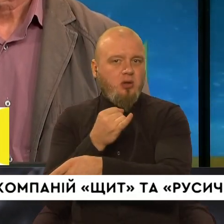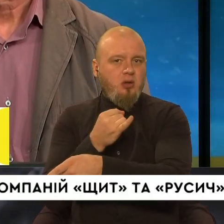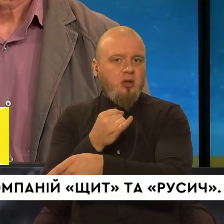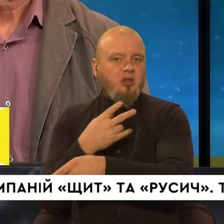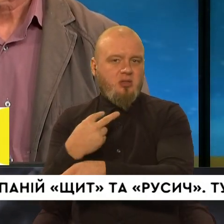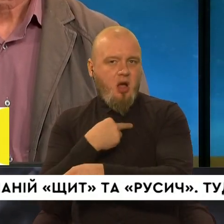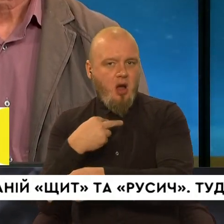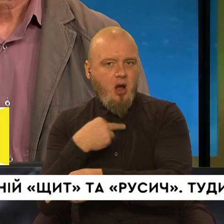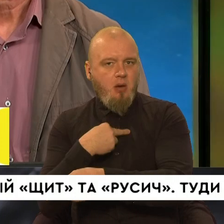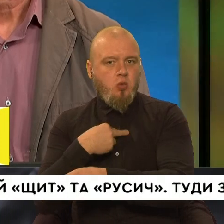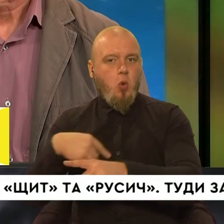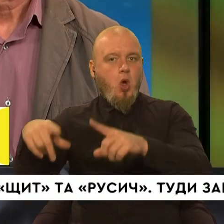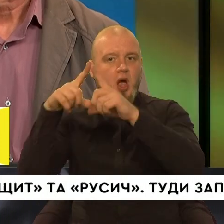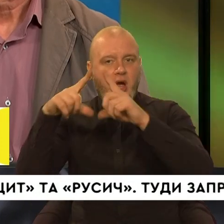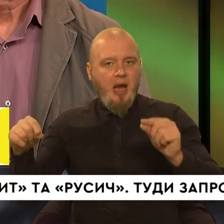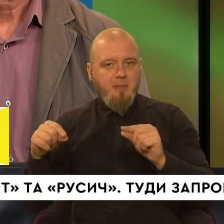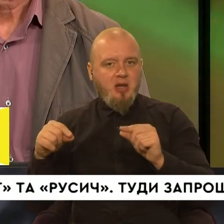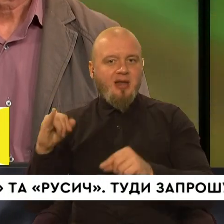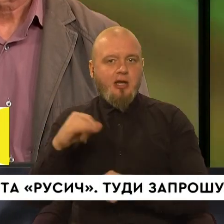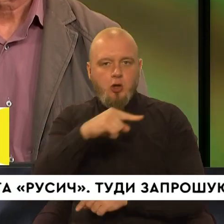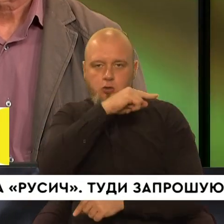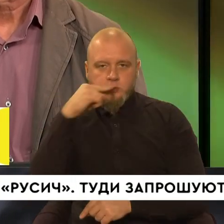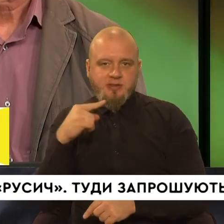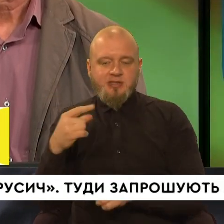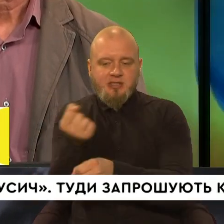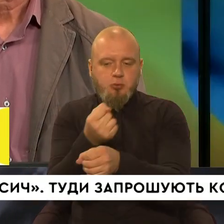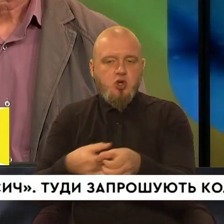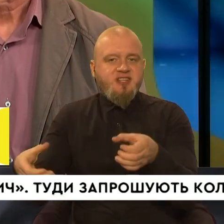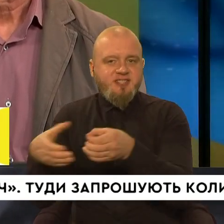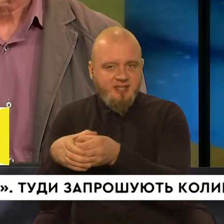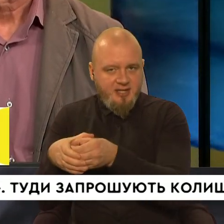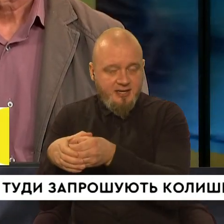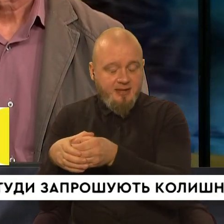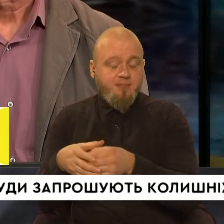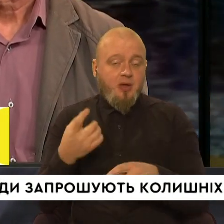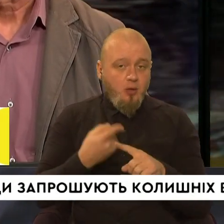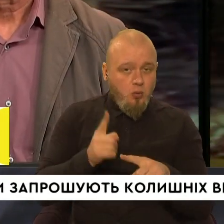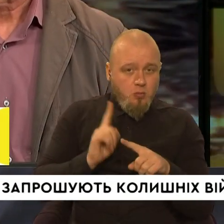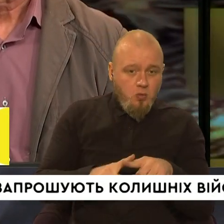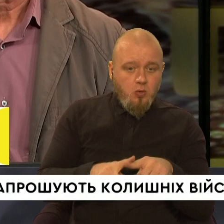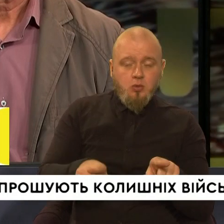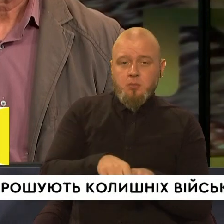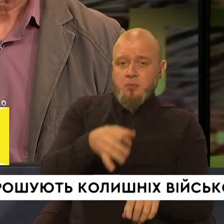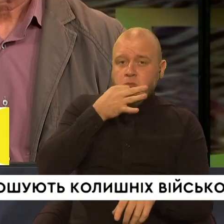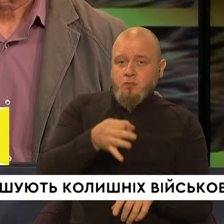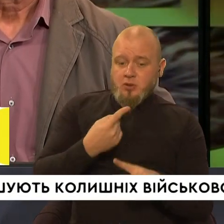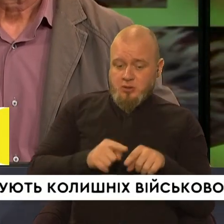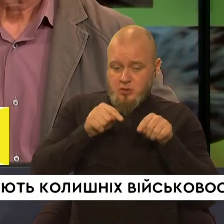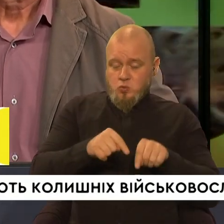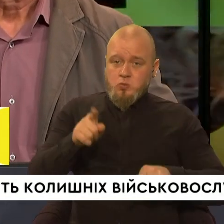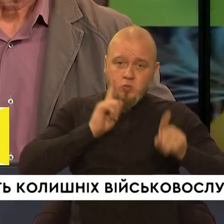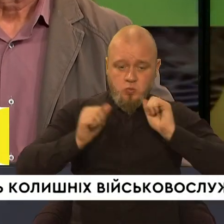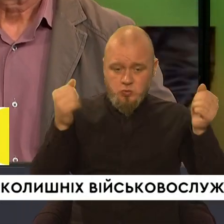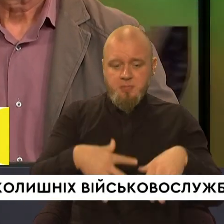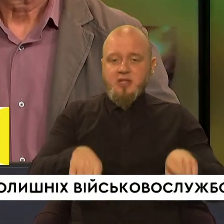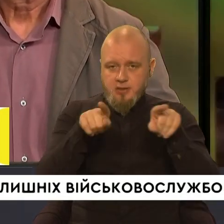і нахабно Кремль і російські збройні сили. Тому, так би мовити, на цьому саміті